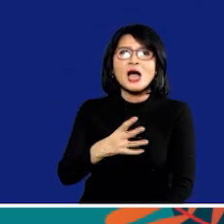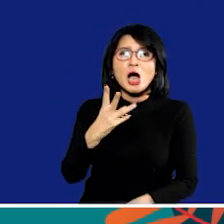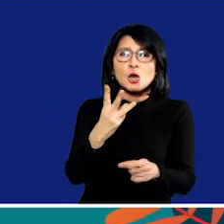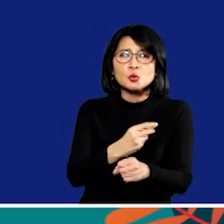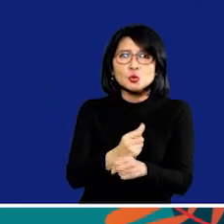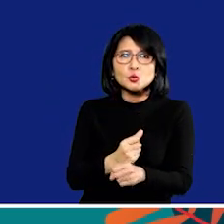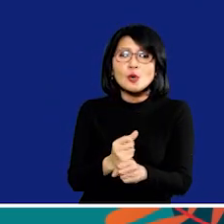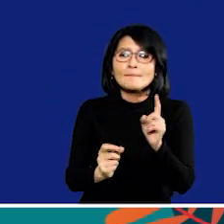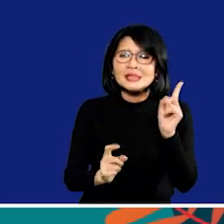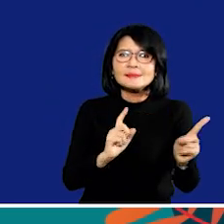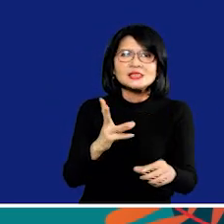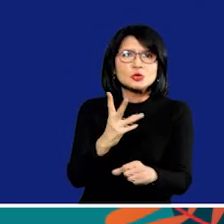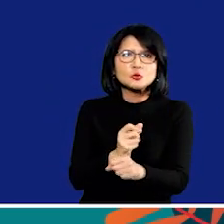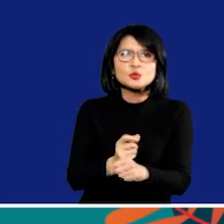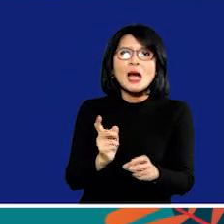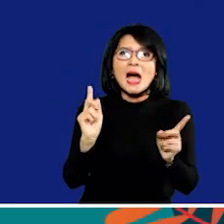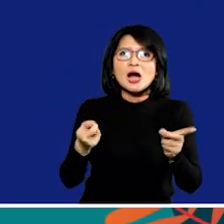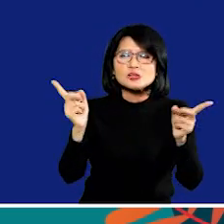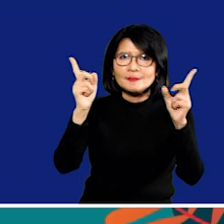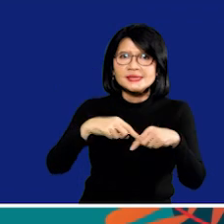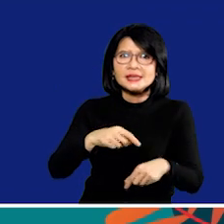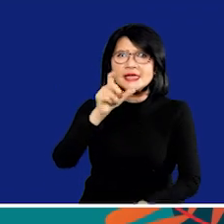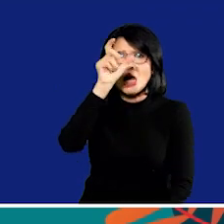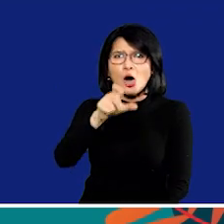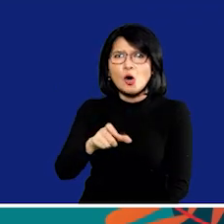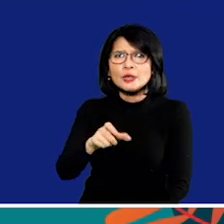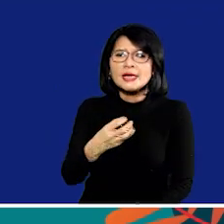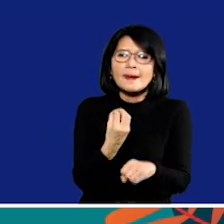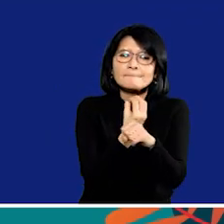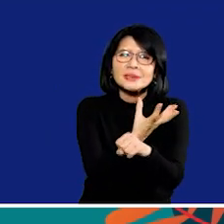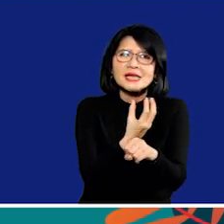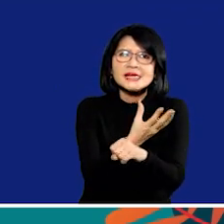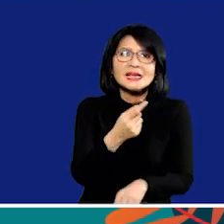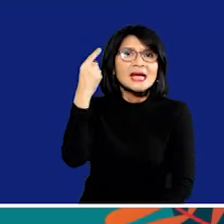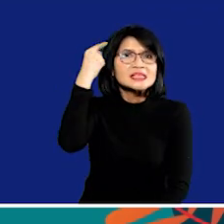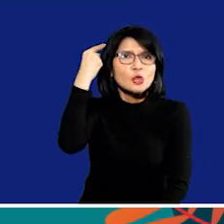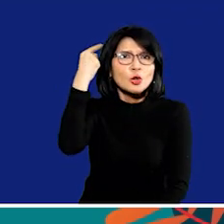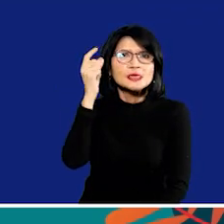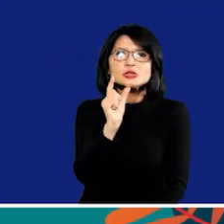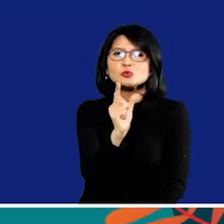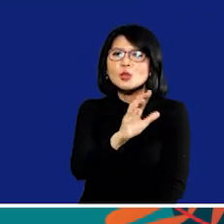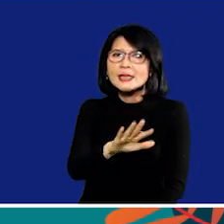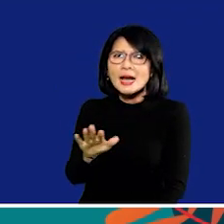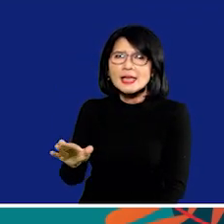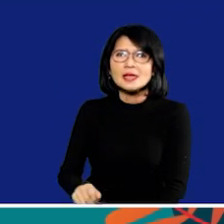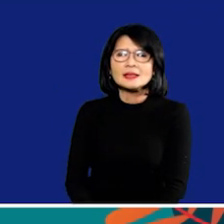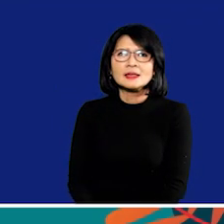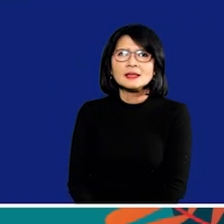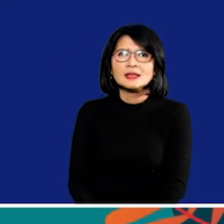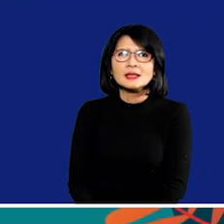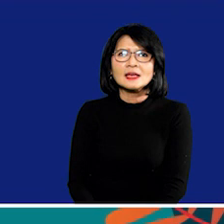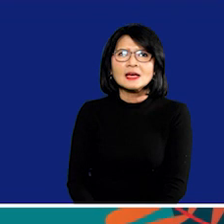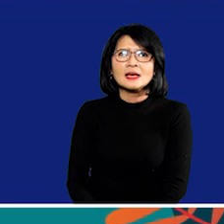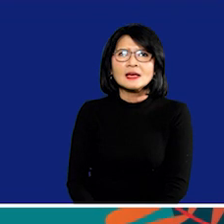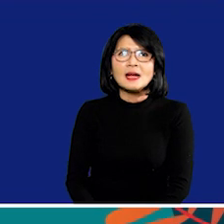counselor. Masing-masing guru itu harus menjadi counselor, harus menjadi penasehat psikologis kepada masing-masing anaknya.